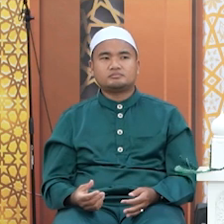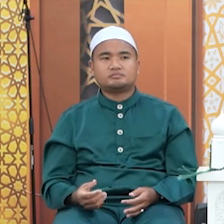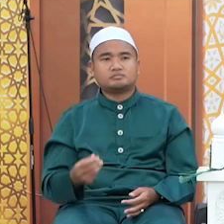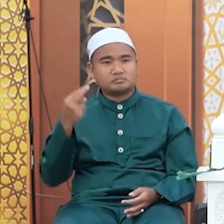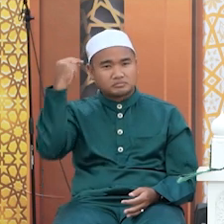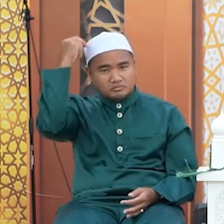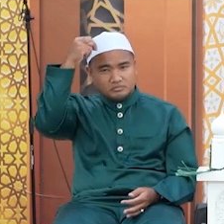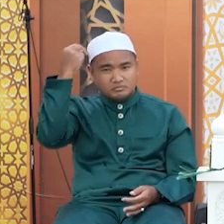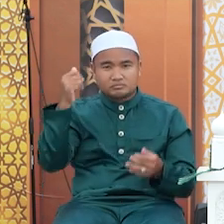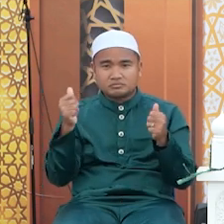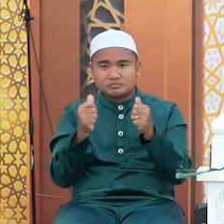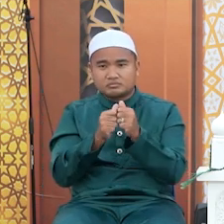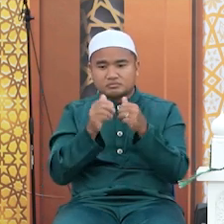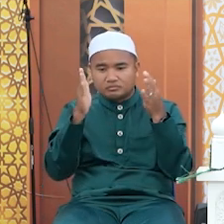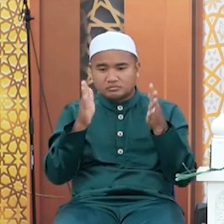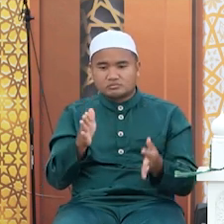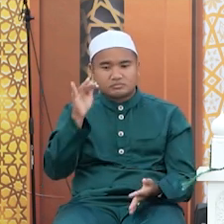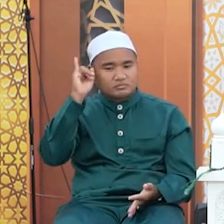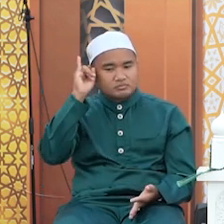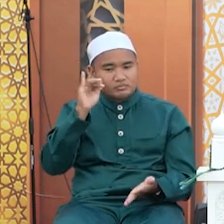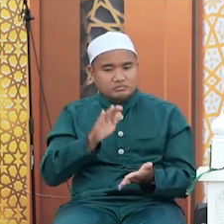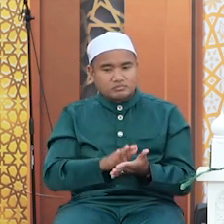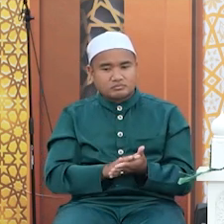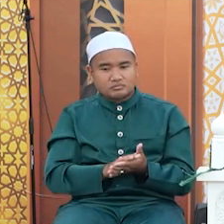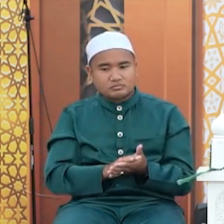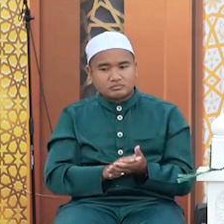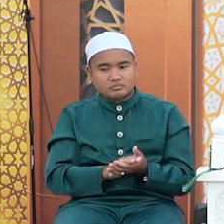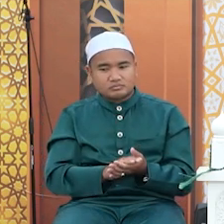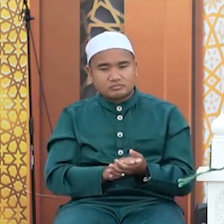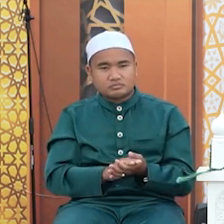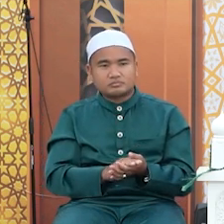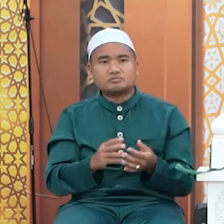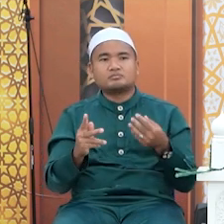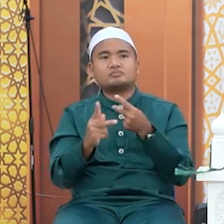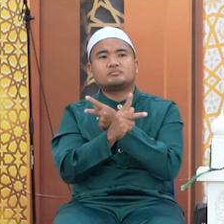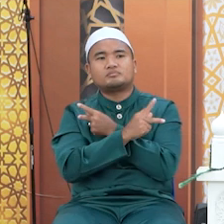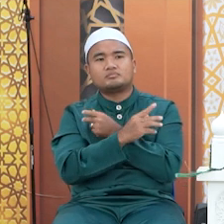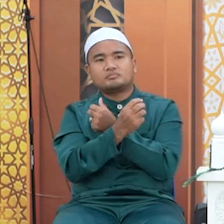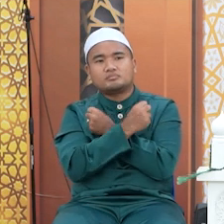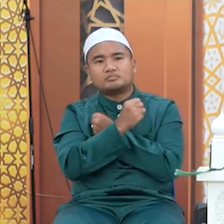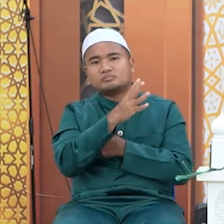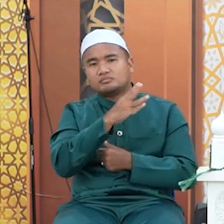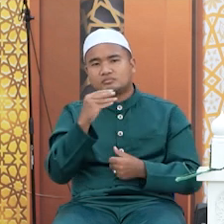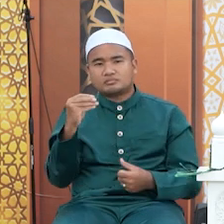Nabi dengan orang-orang yang beriman ini sifat kasih sayang dan sifat rahmah yang tinggi.